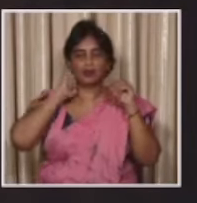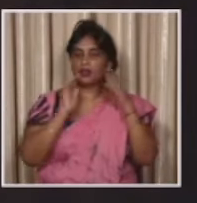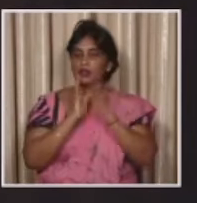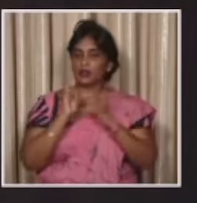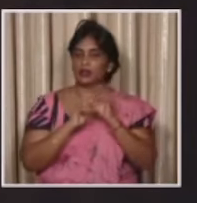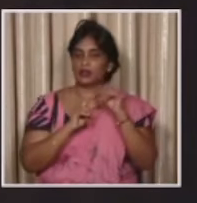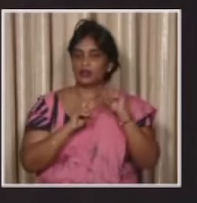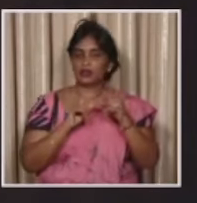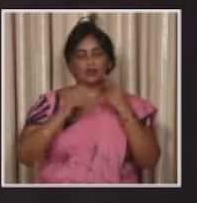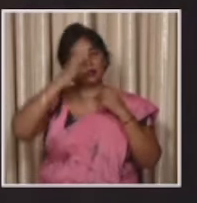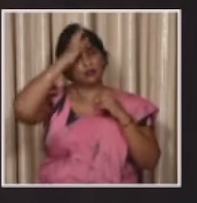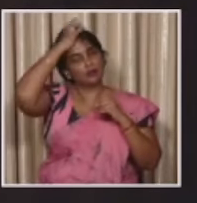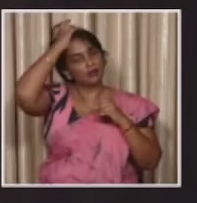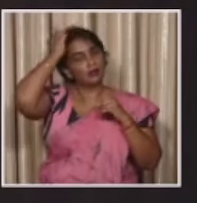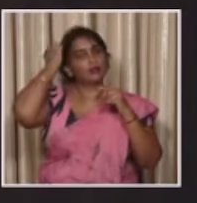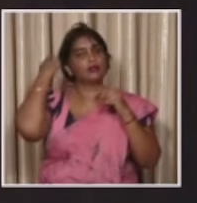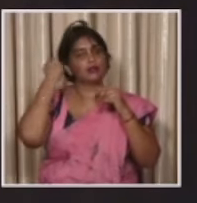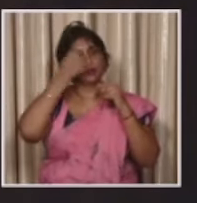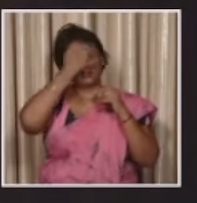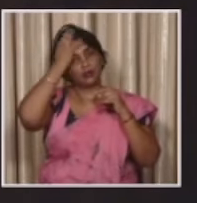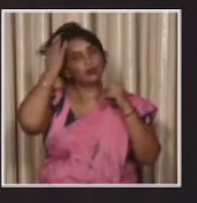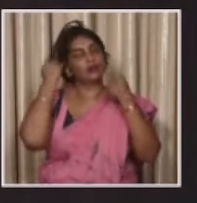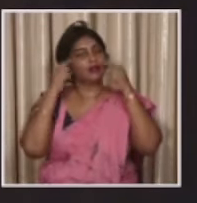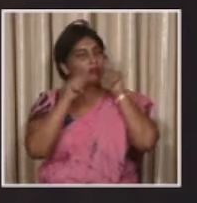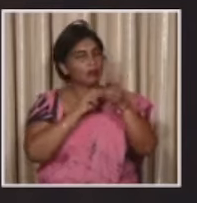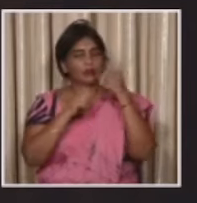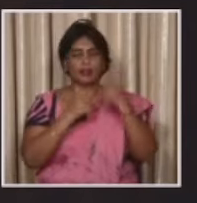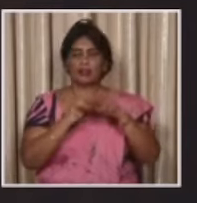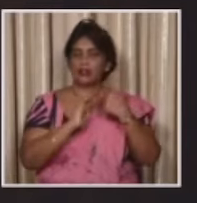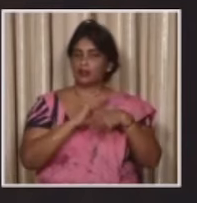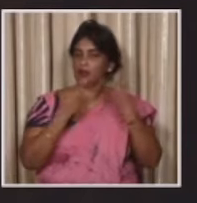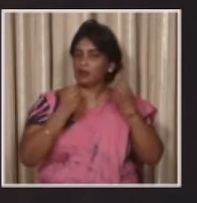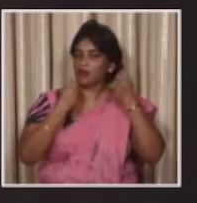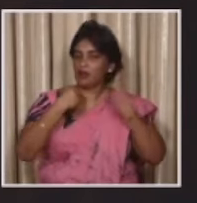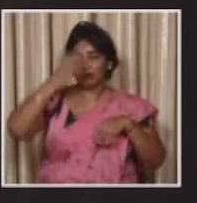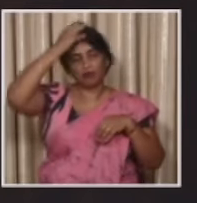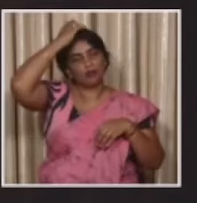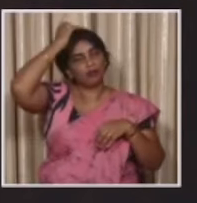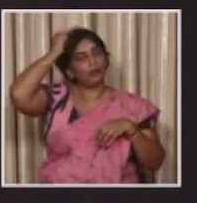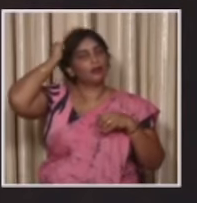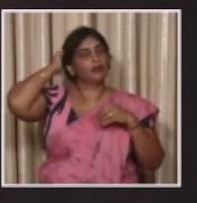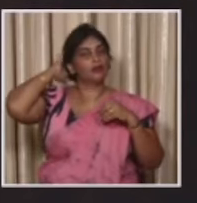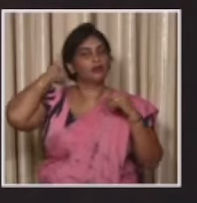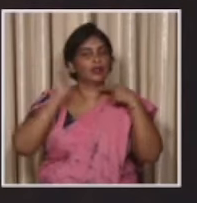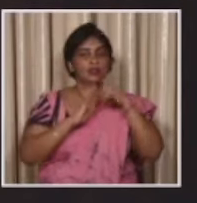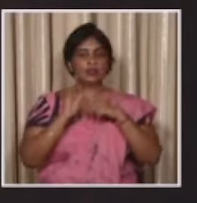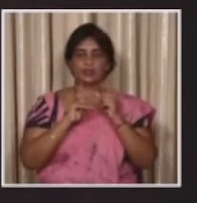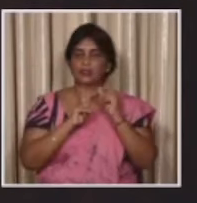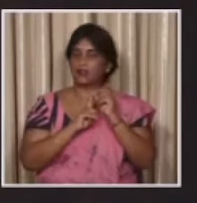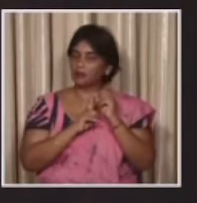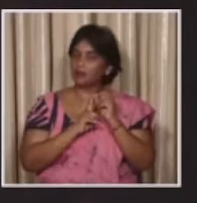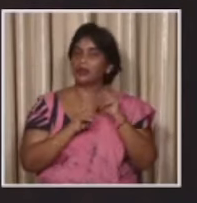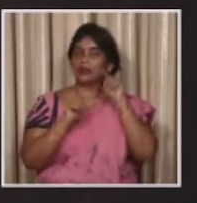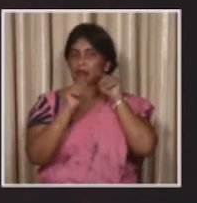ඒ හිල නිසා හිලක් අල්ලගෙන දඟලපු නිසා රට වෙච්ච ආර්ථික හානිය හිලේ ජනතා විමුක්තිපෙරමුණේ